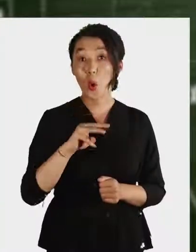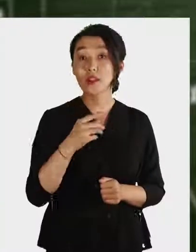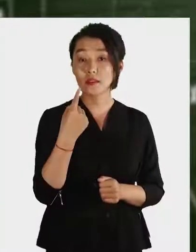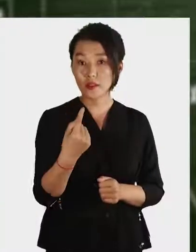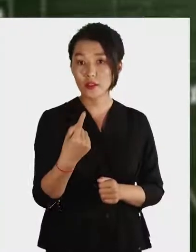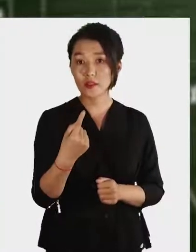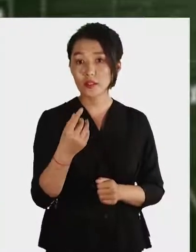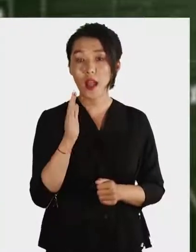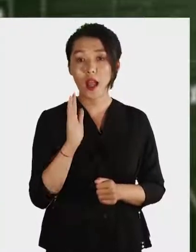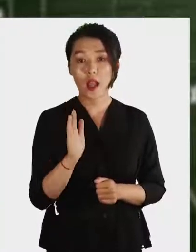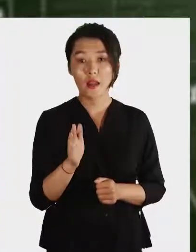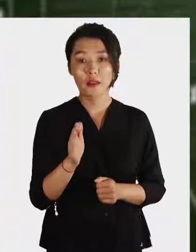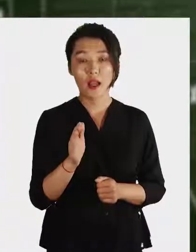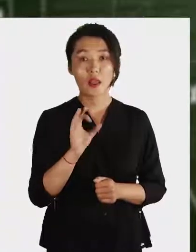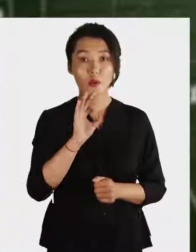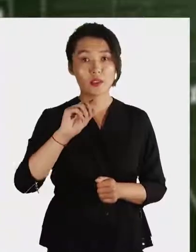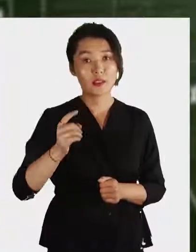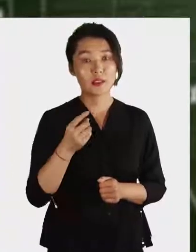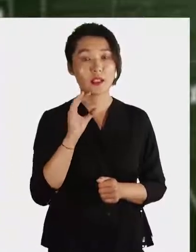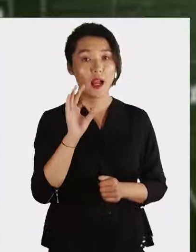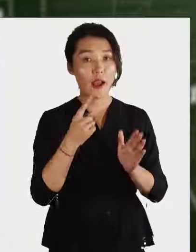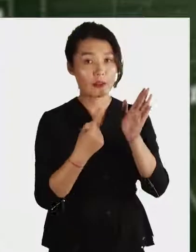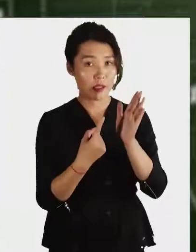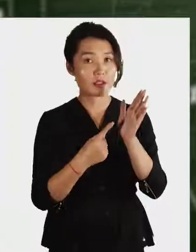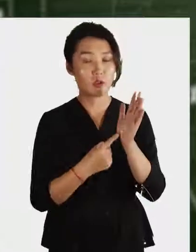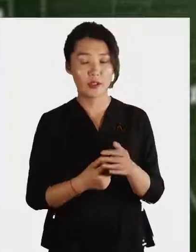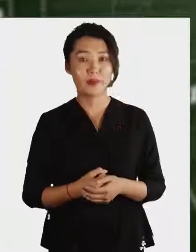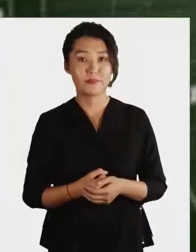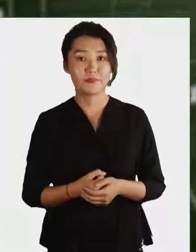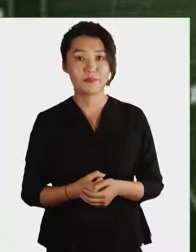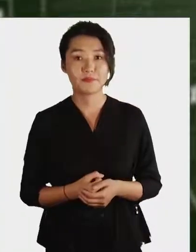1 будет 0,01.